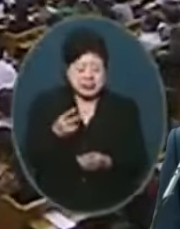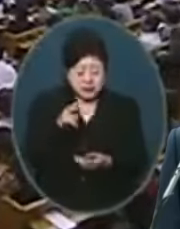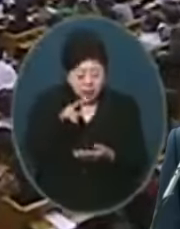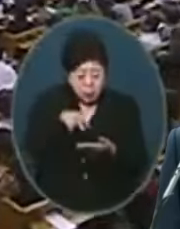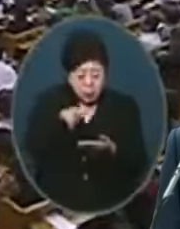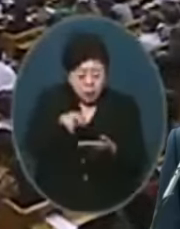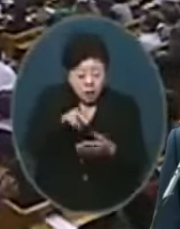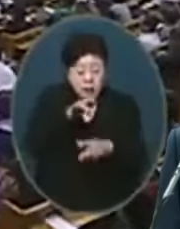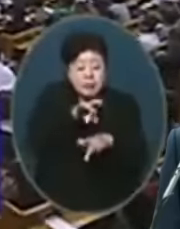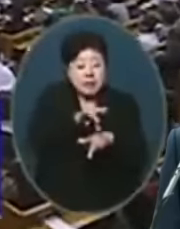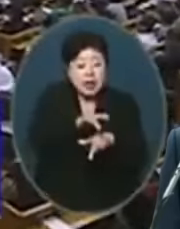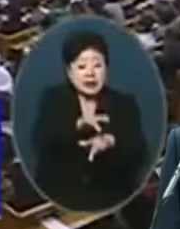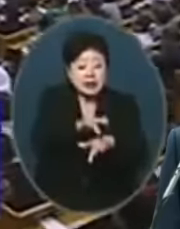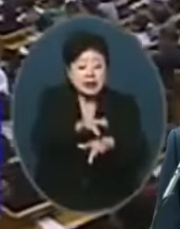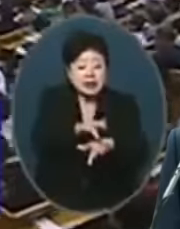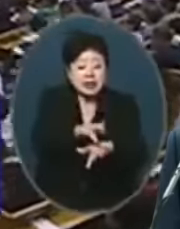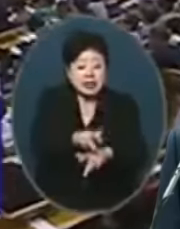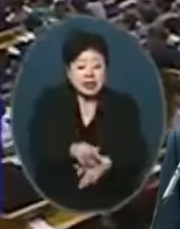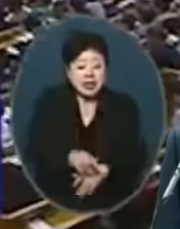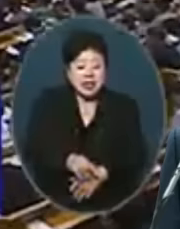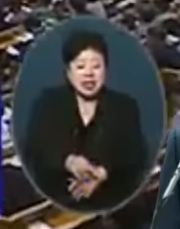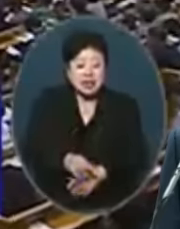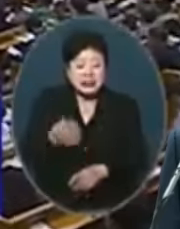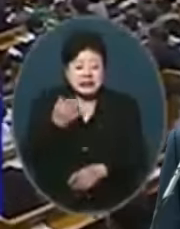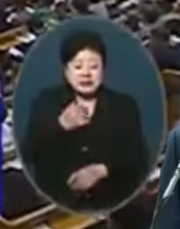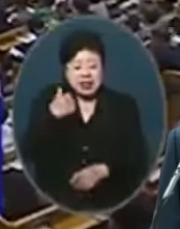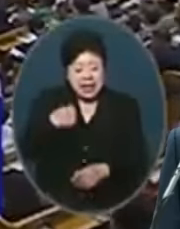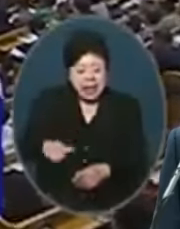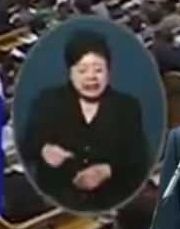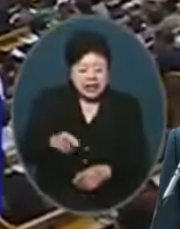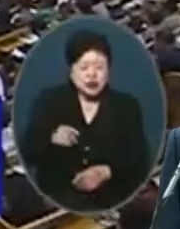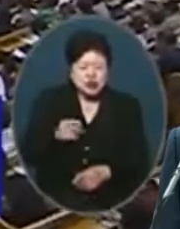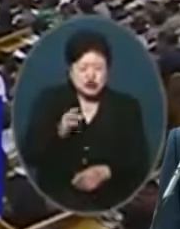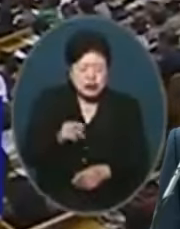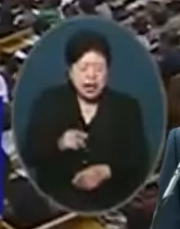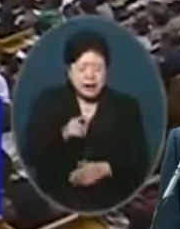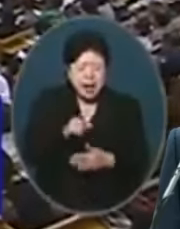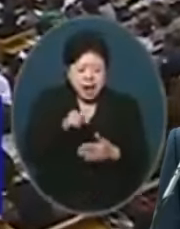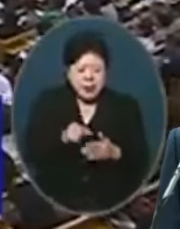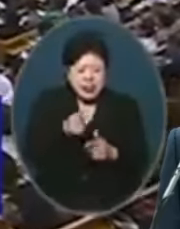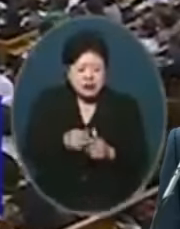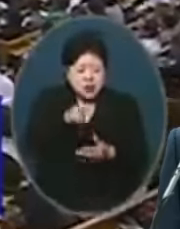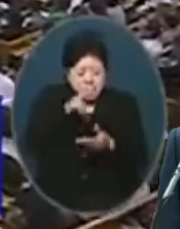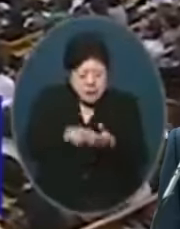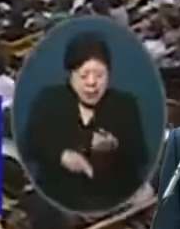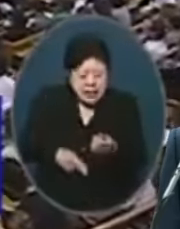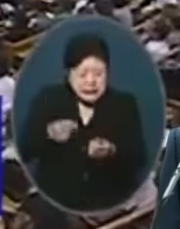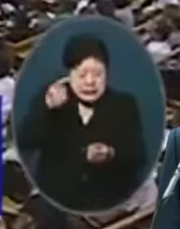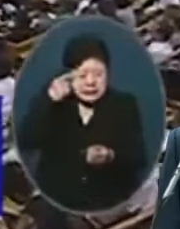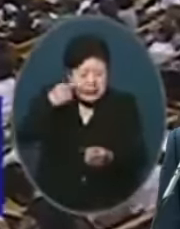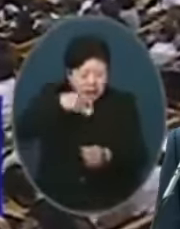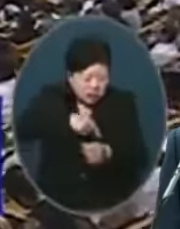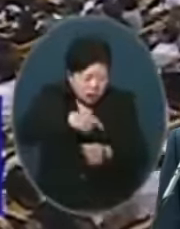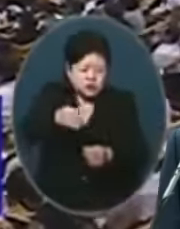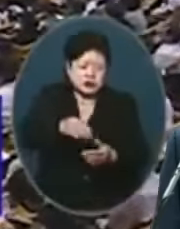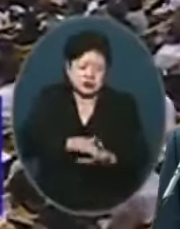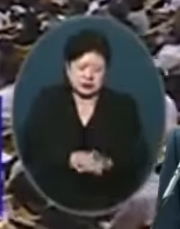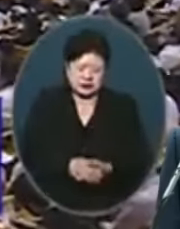보면 마귀가 벌써 시몬의 아들 가룟 유다의 마음에 예수를 팔려는 생각을